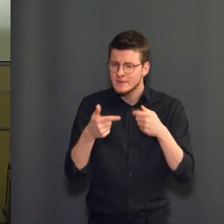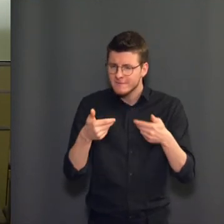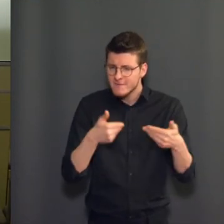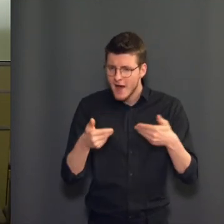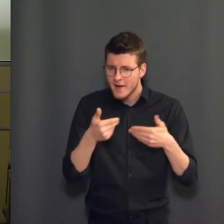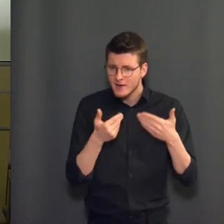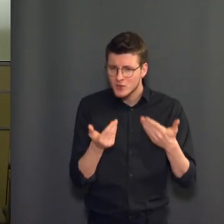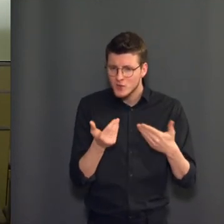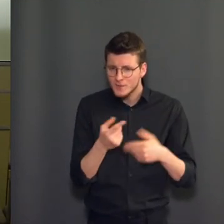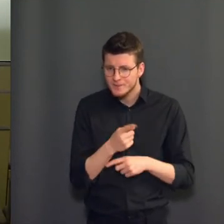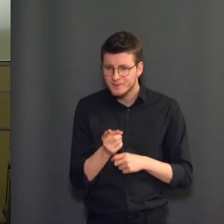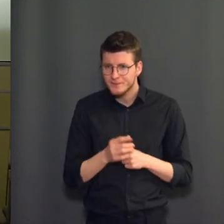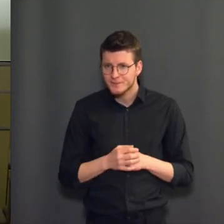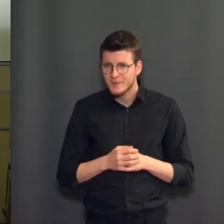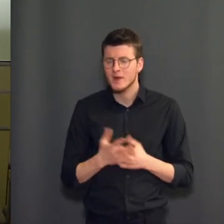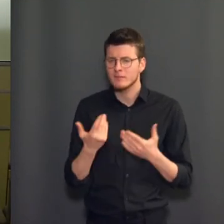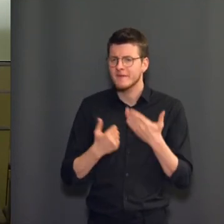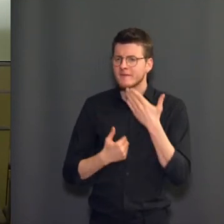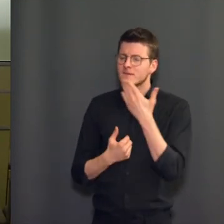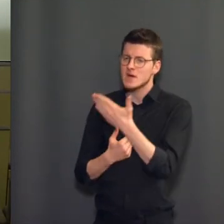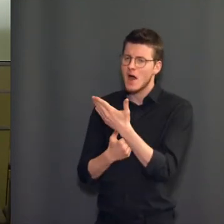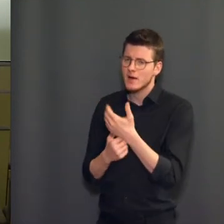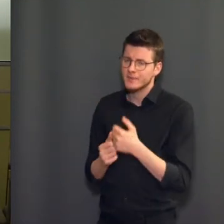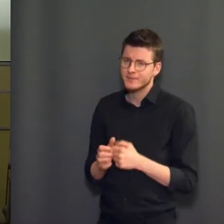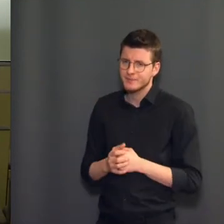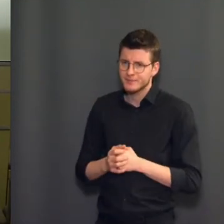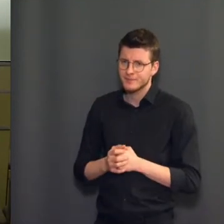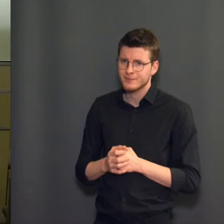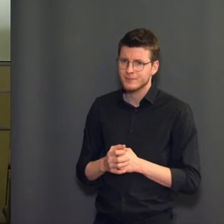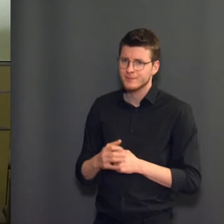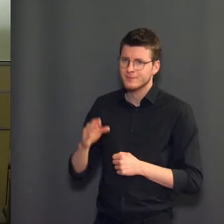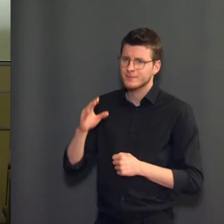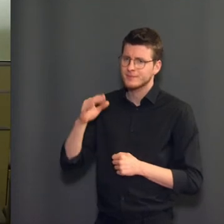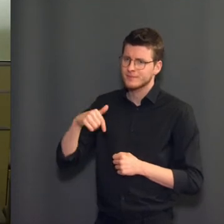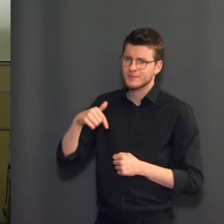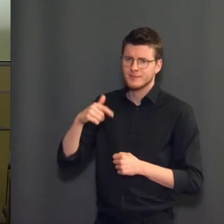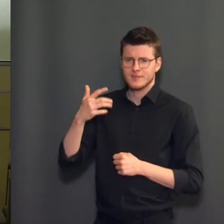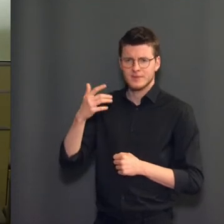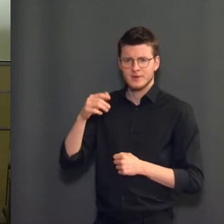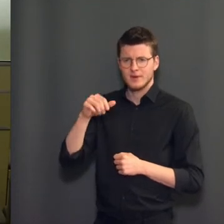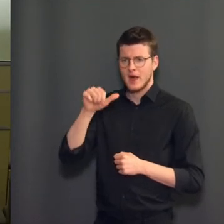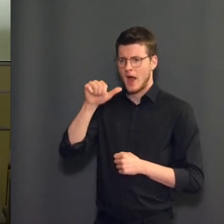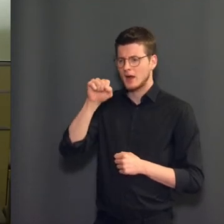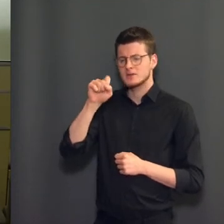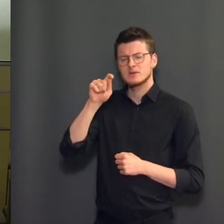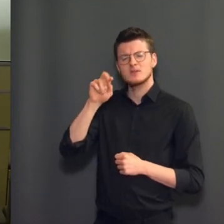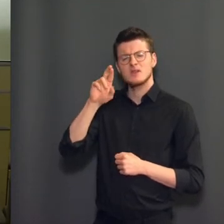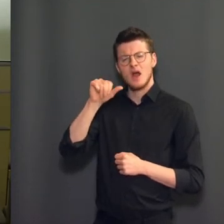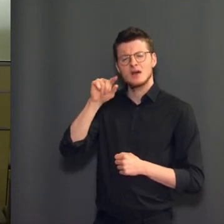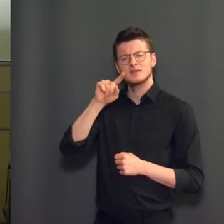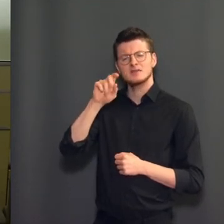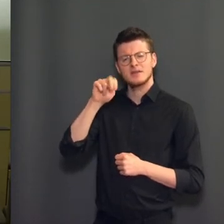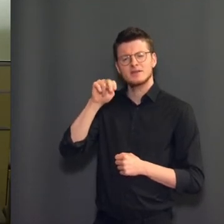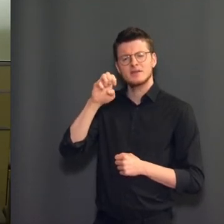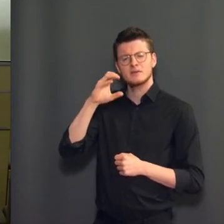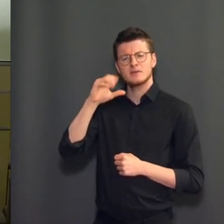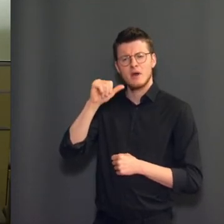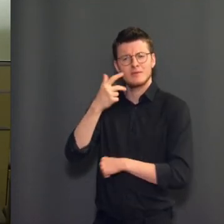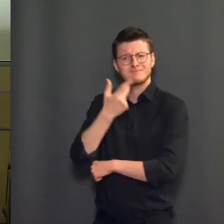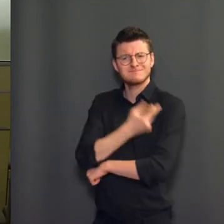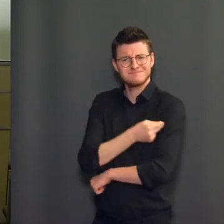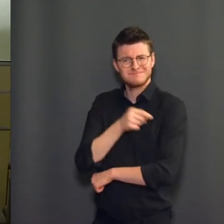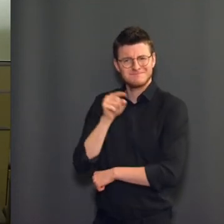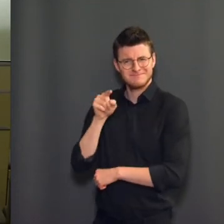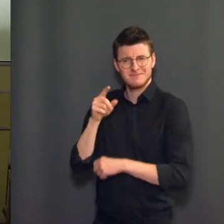Wanneer zal België zich uitspreken over het gebruik van het AstraZeneca-vaccin voor personen jonger dan 60 jaar?